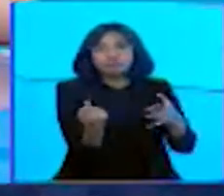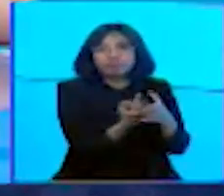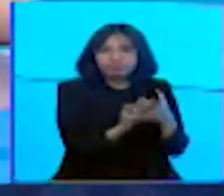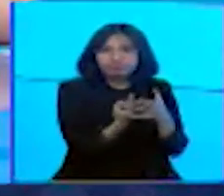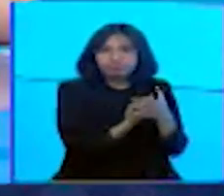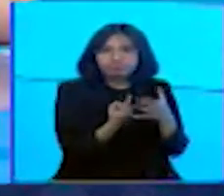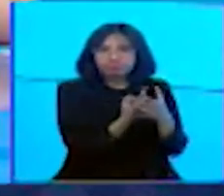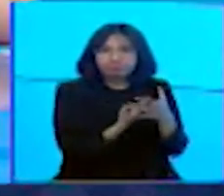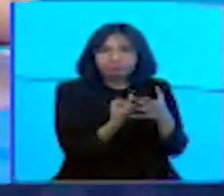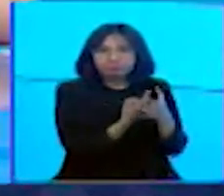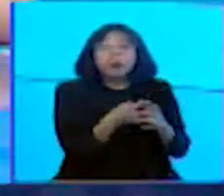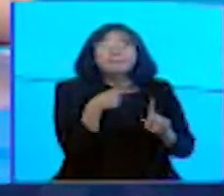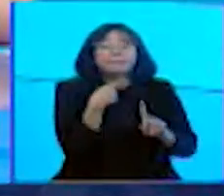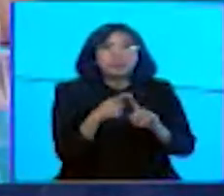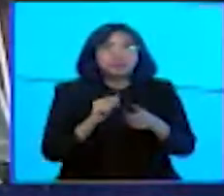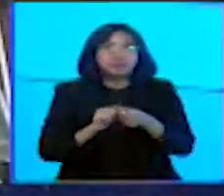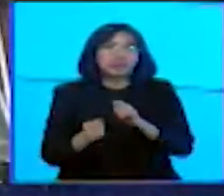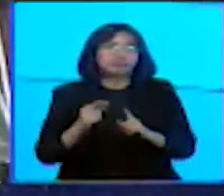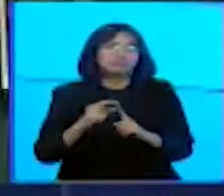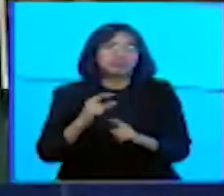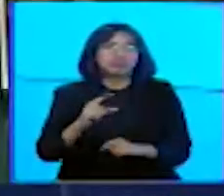proses karantina.